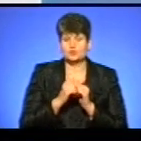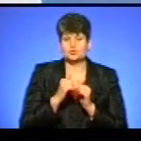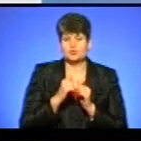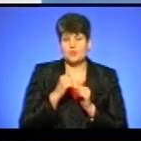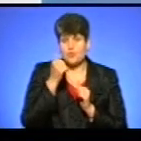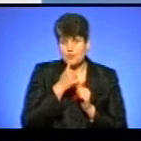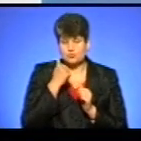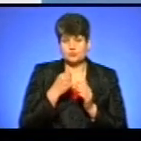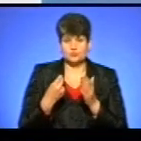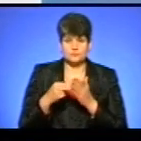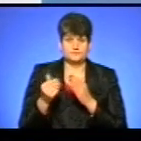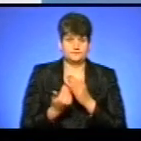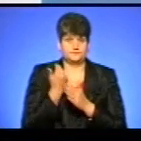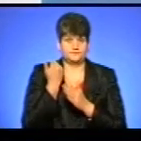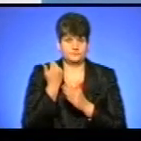склад.